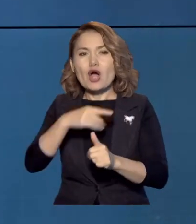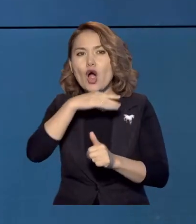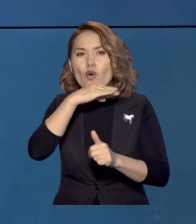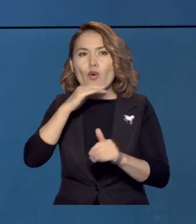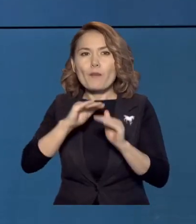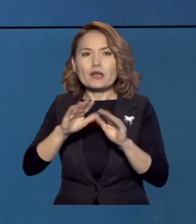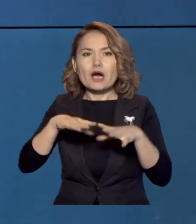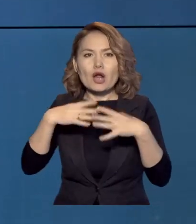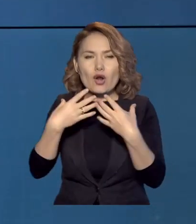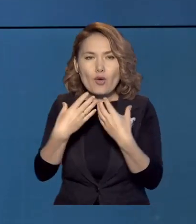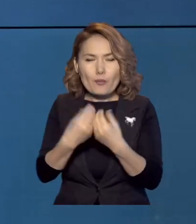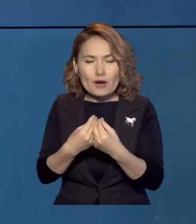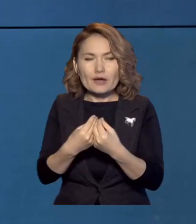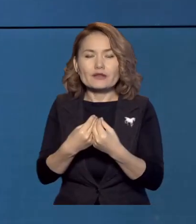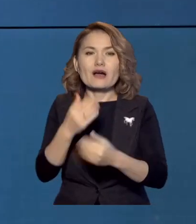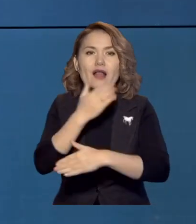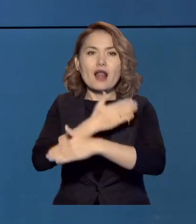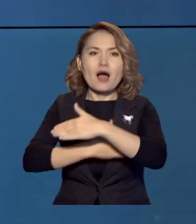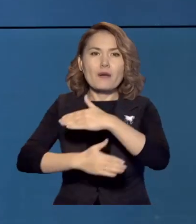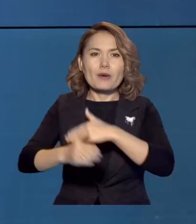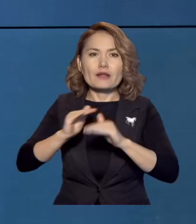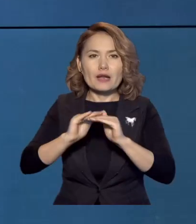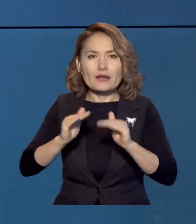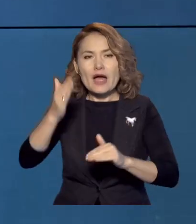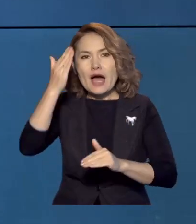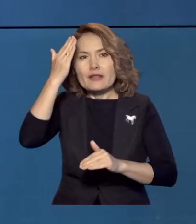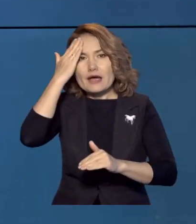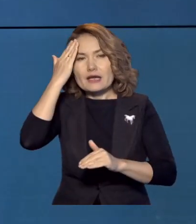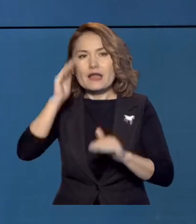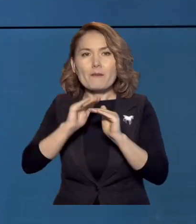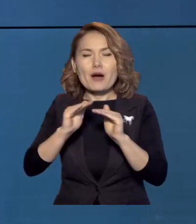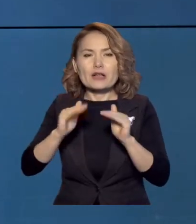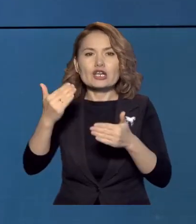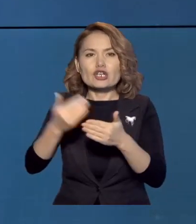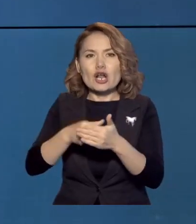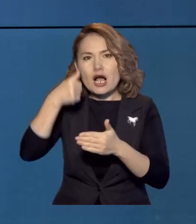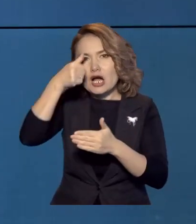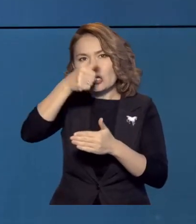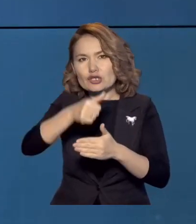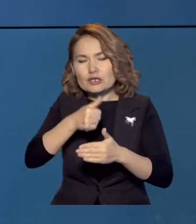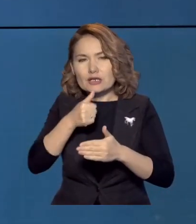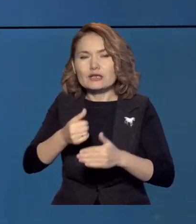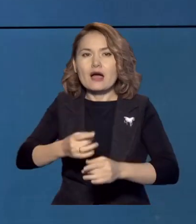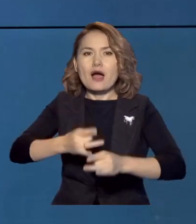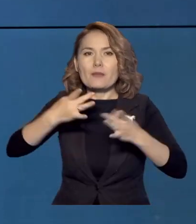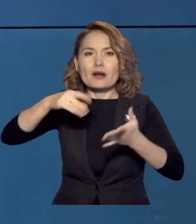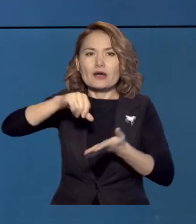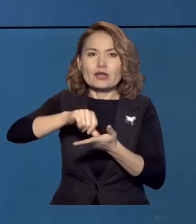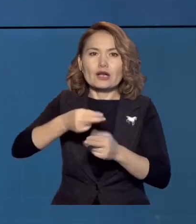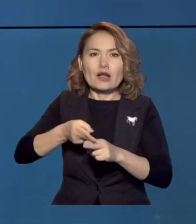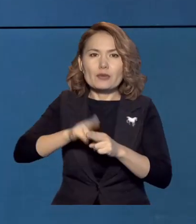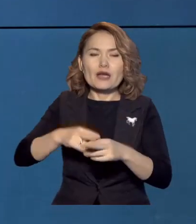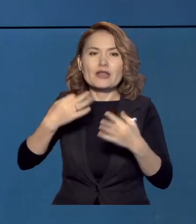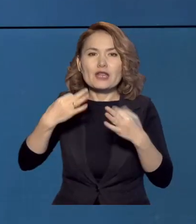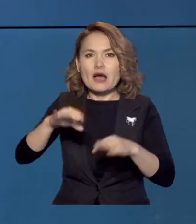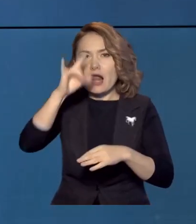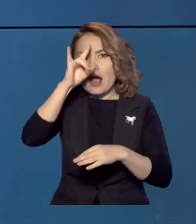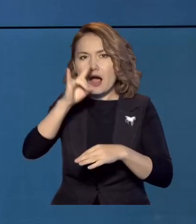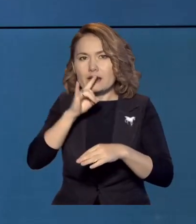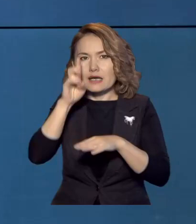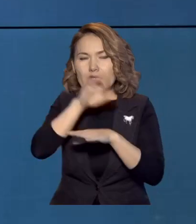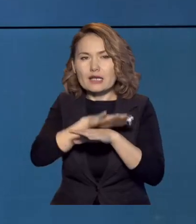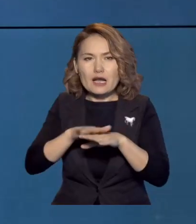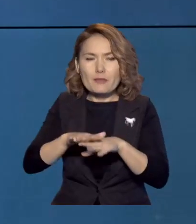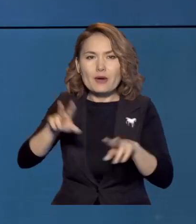балалы отбасылардан шыққан мүмкіндігі шектеулі және дарынды балаларға жаңа жылдық шырша ұйымдастырылды. Жарқыра жайна жаңа жыл тәуелсіз Қазақ елінде